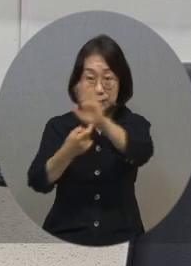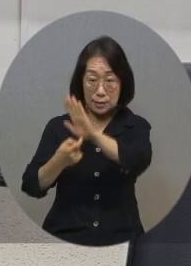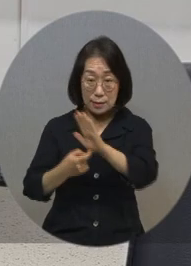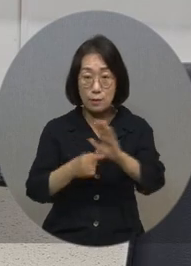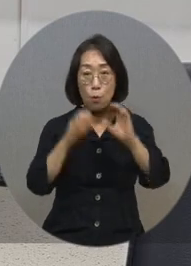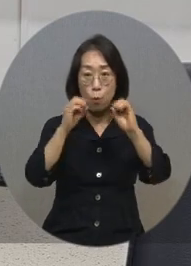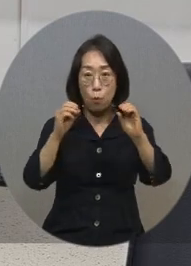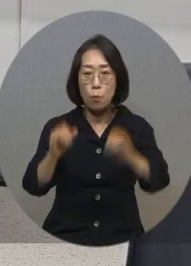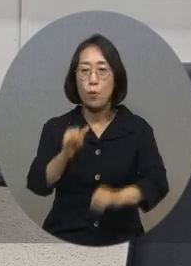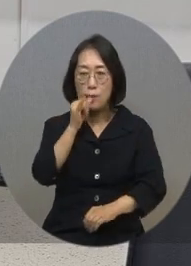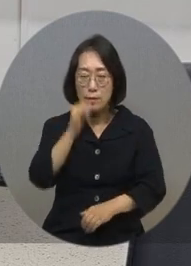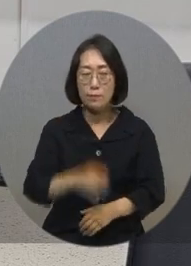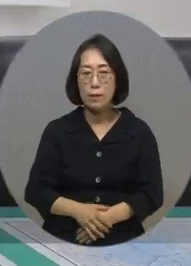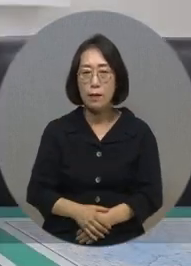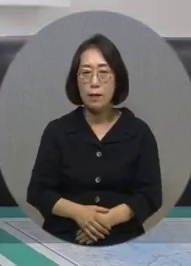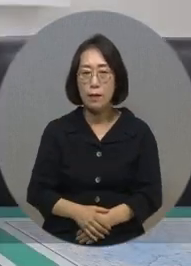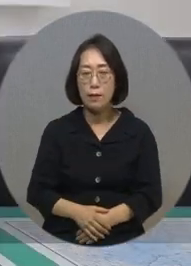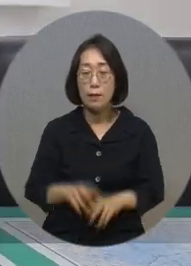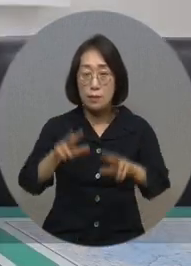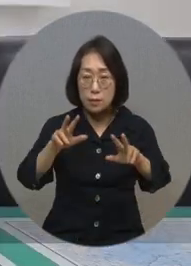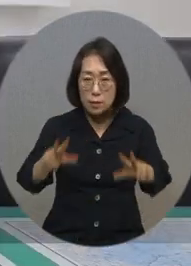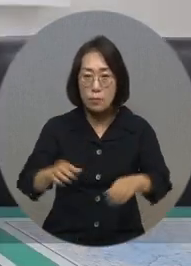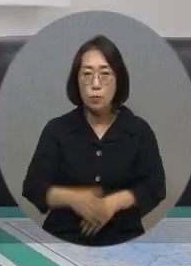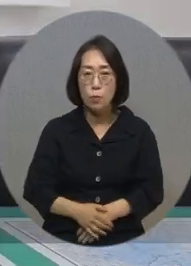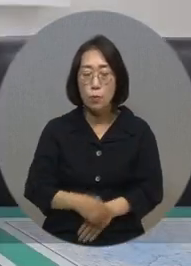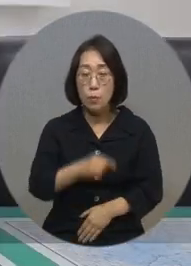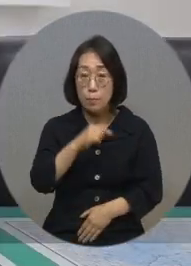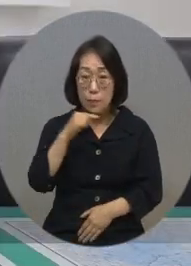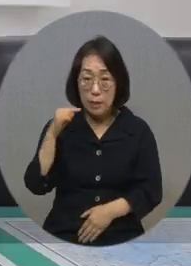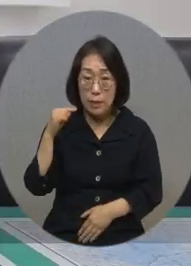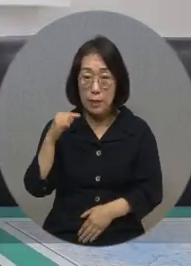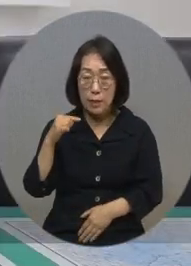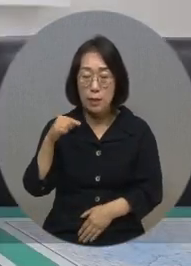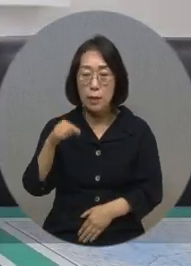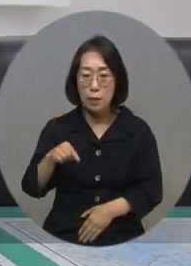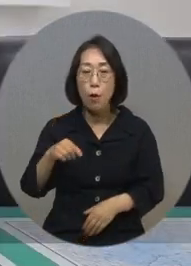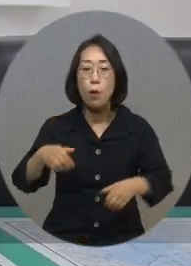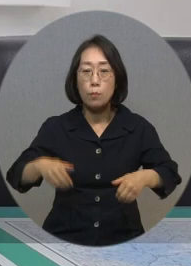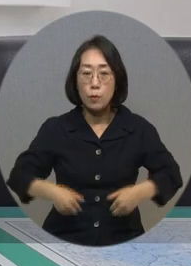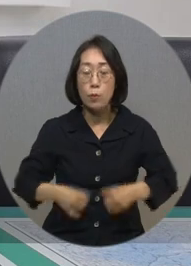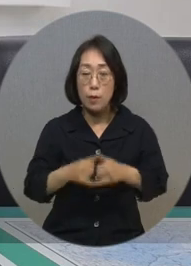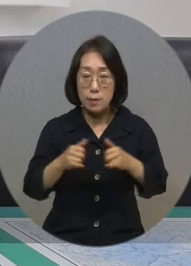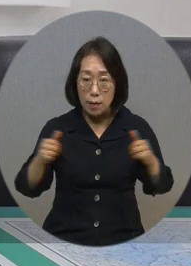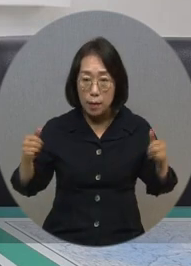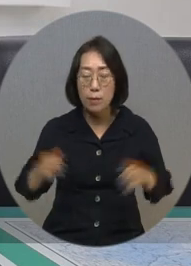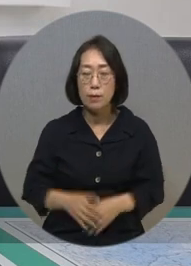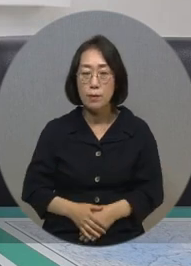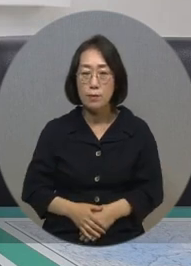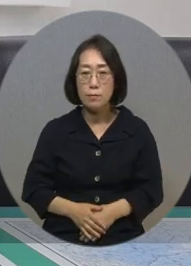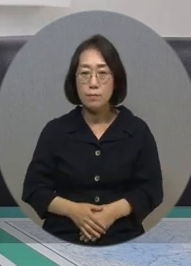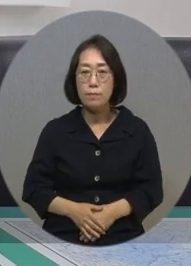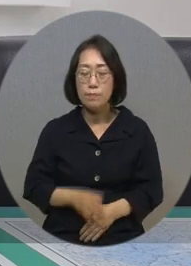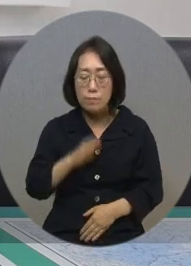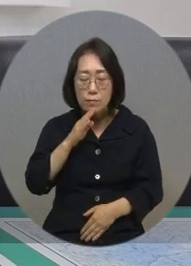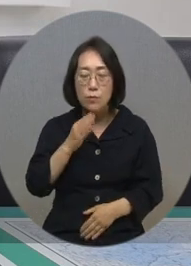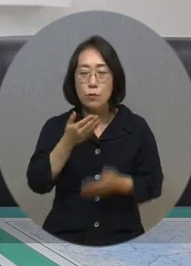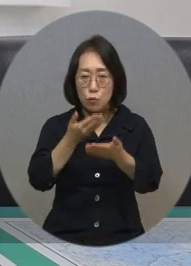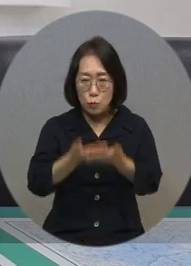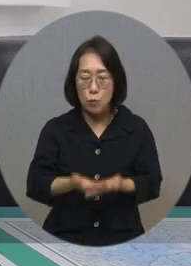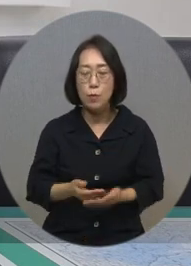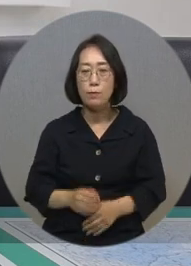그래서 어 지금도 여전히 혈액은 어 수열이 필요한 분들한테는 굉장히 중요합니다